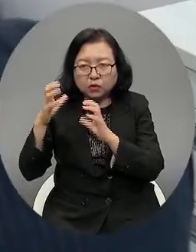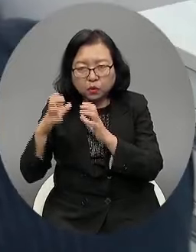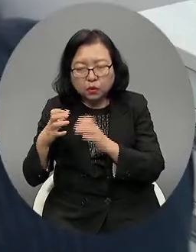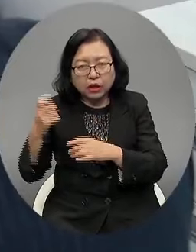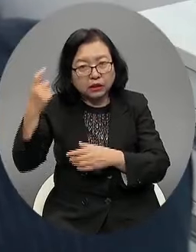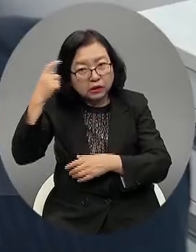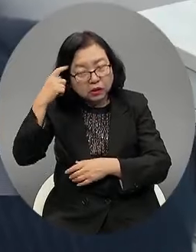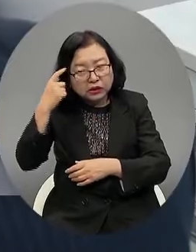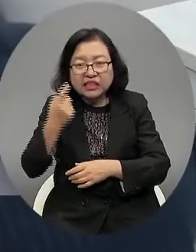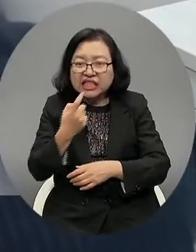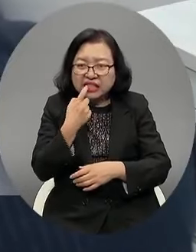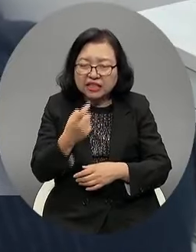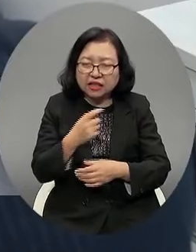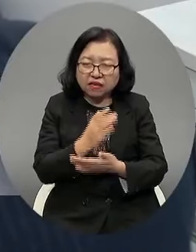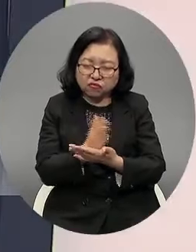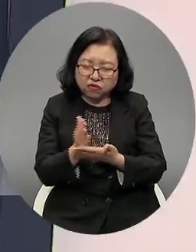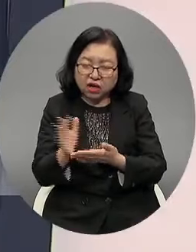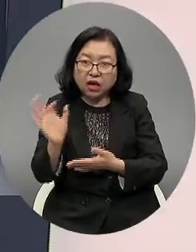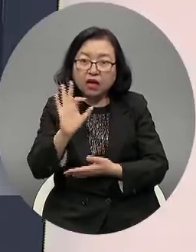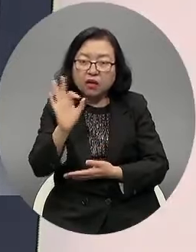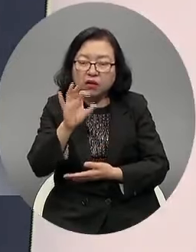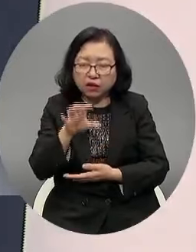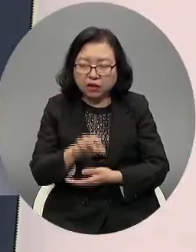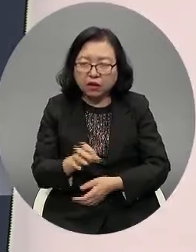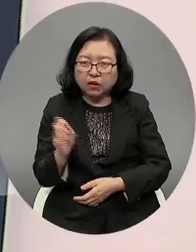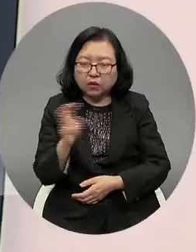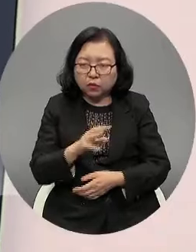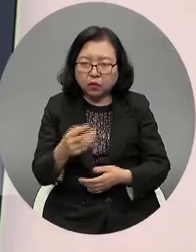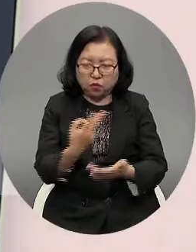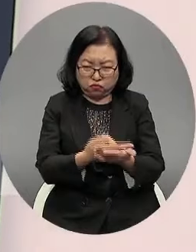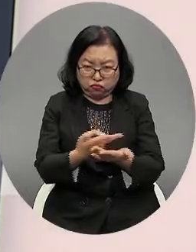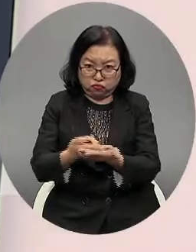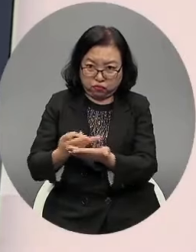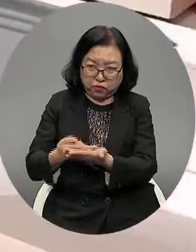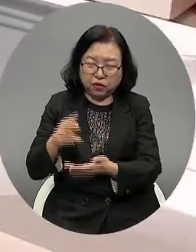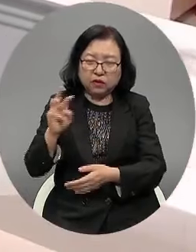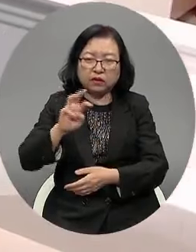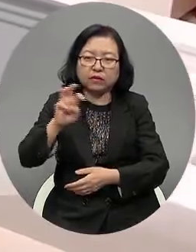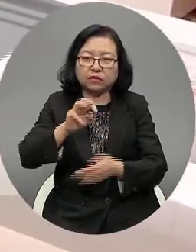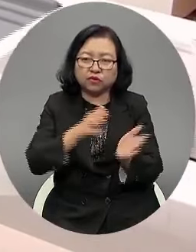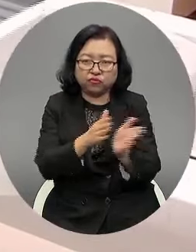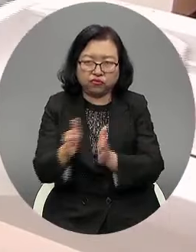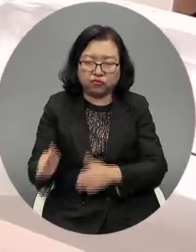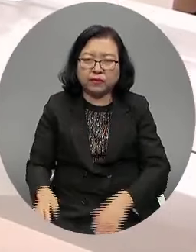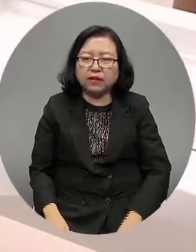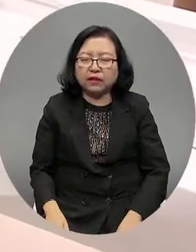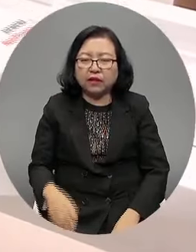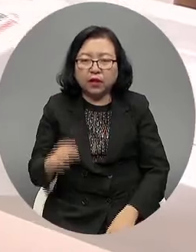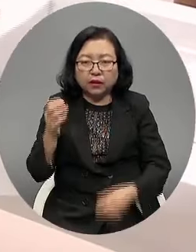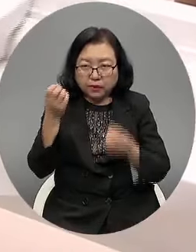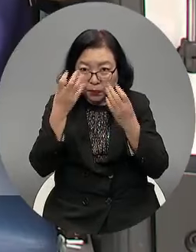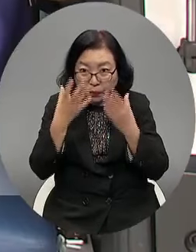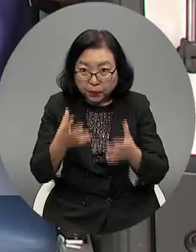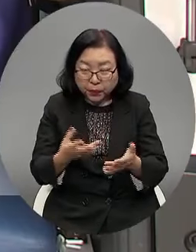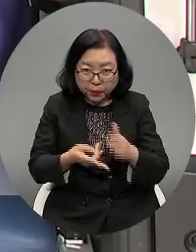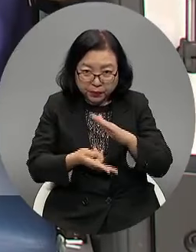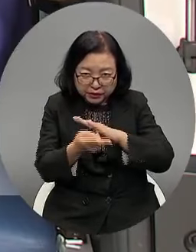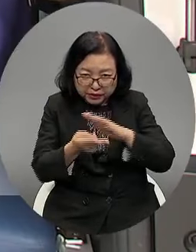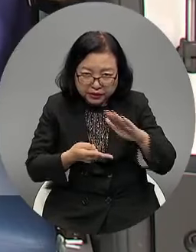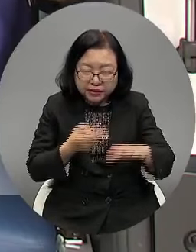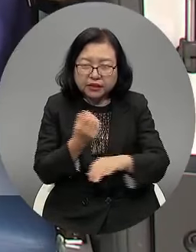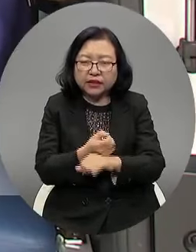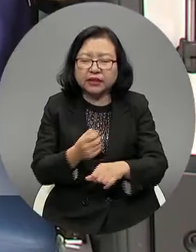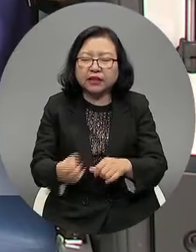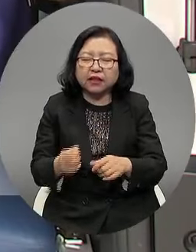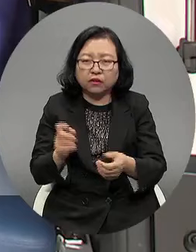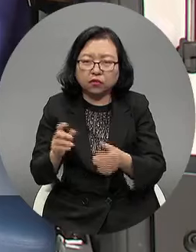치과 등 10개 과 진료를 비롯해 30개의 입원 병상을 갖췄습니다. 최신 CT 장비와 응급차 안에서도 사용